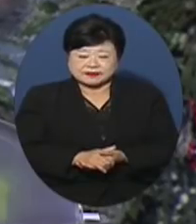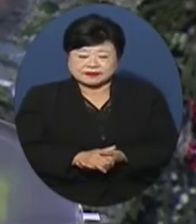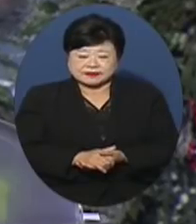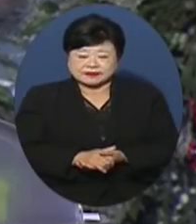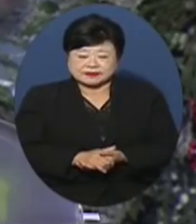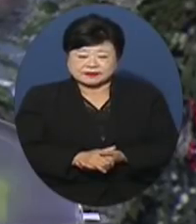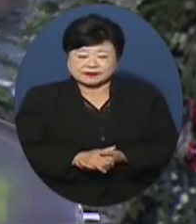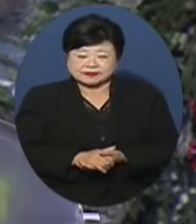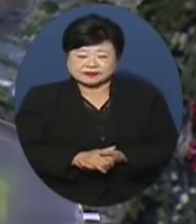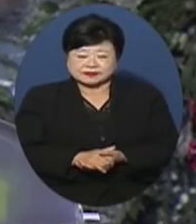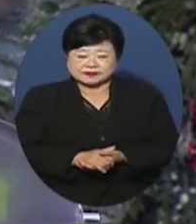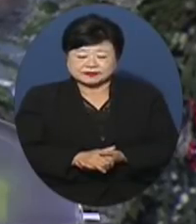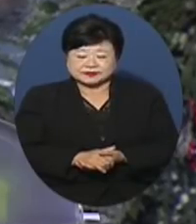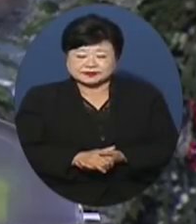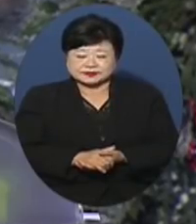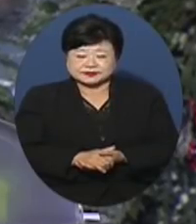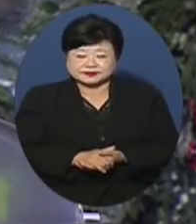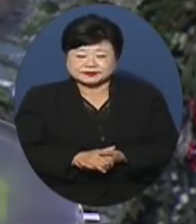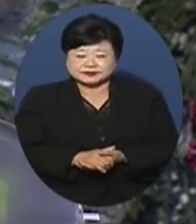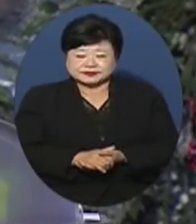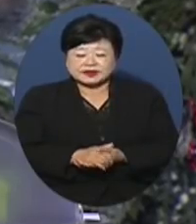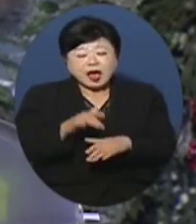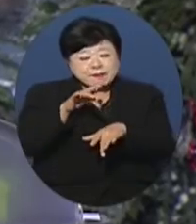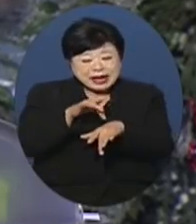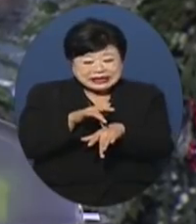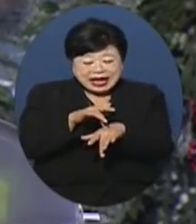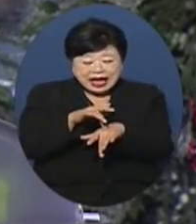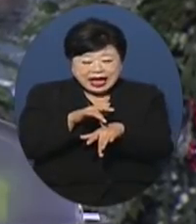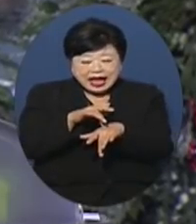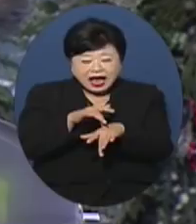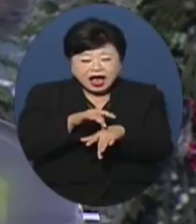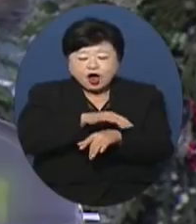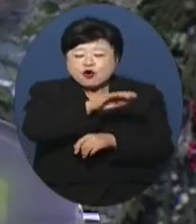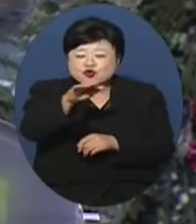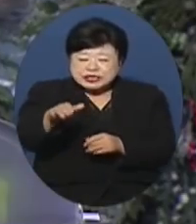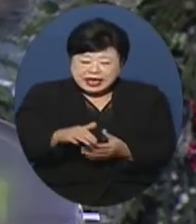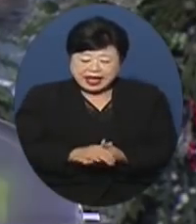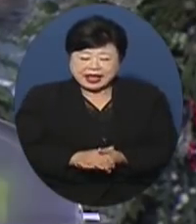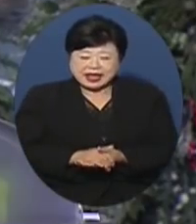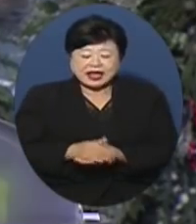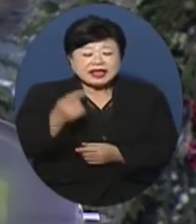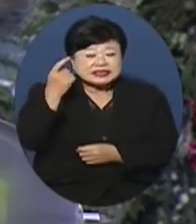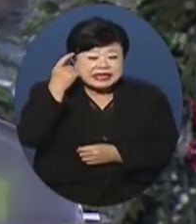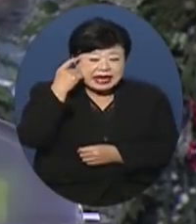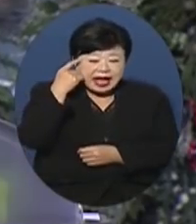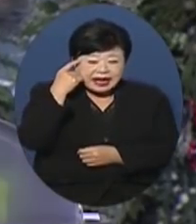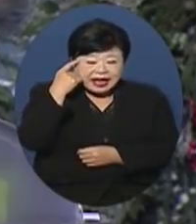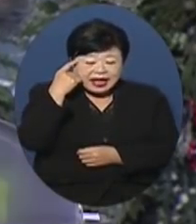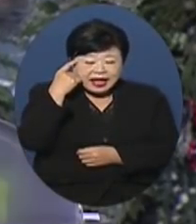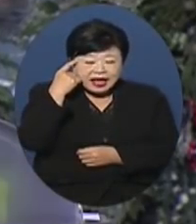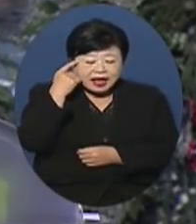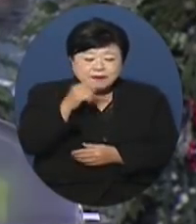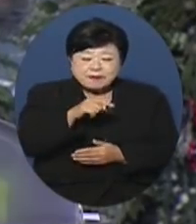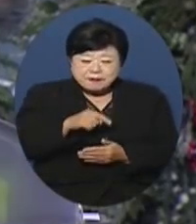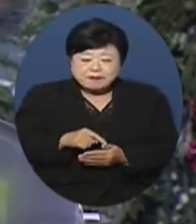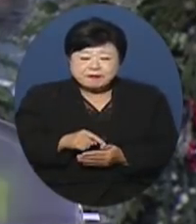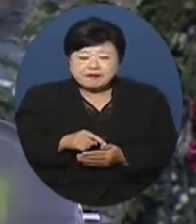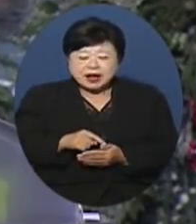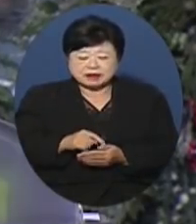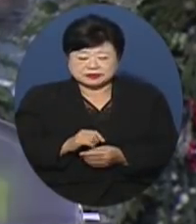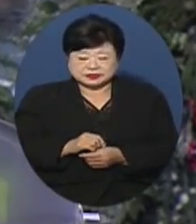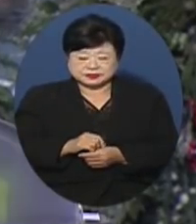부분에 역사합니다. 마귀가 우리의 생각에 마음을